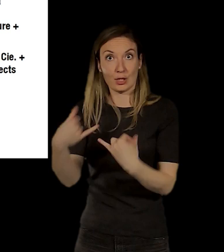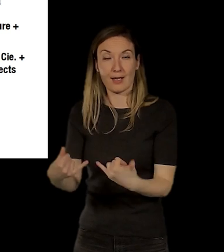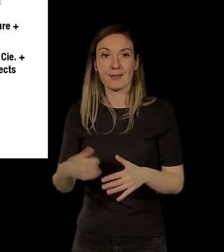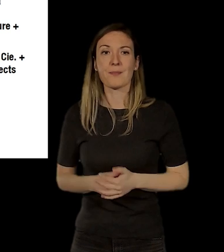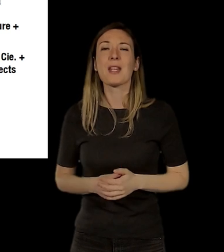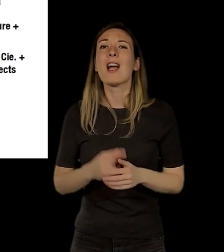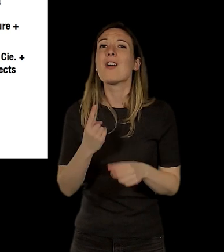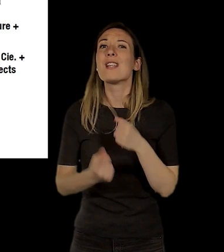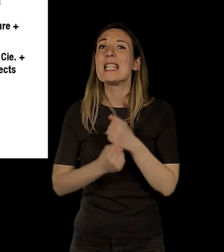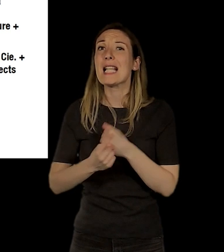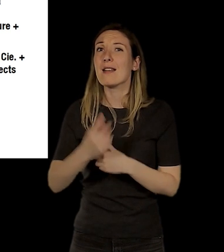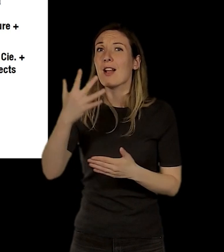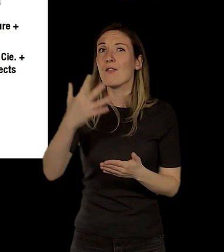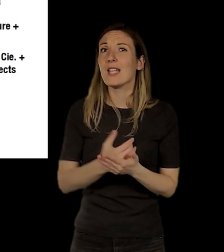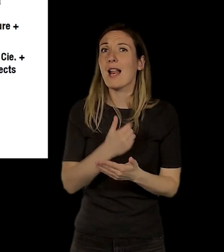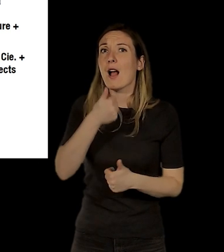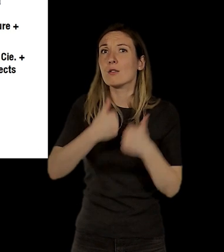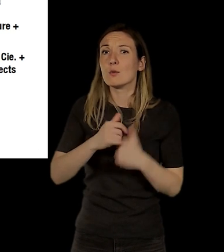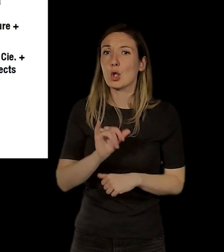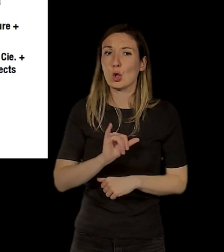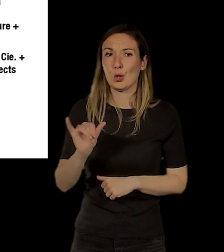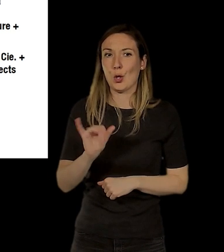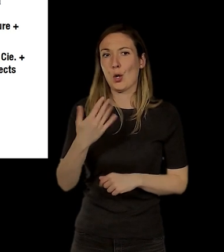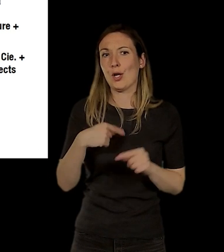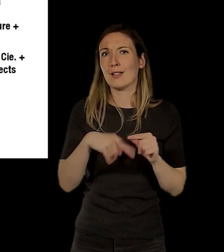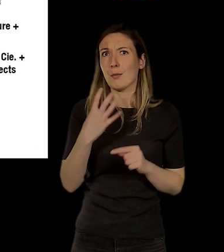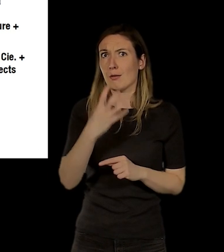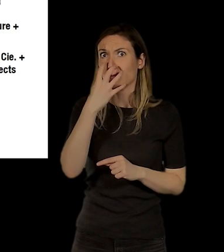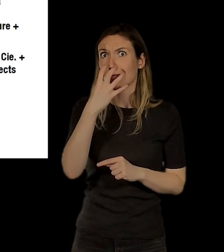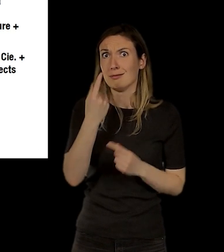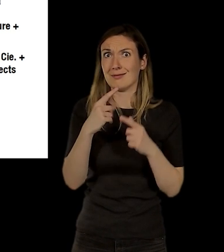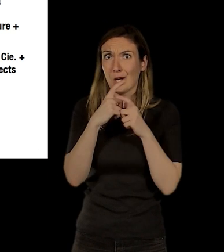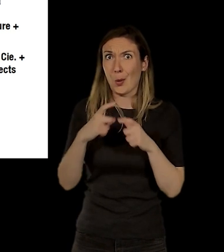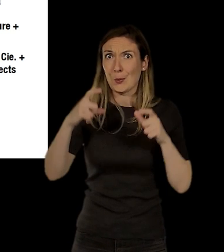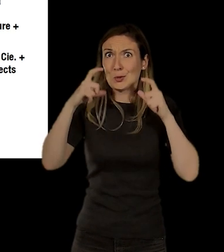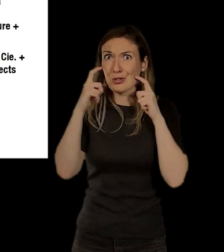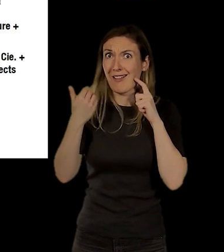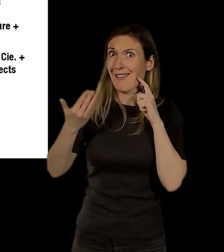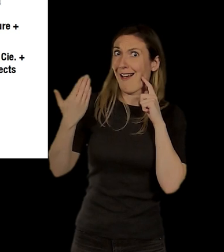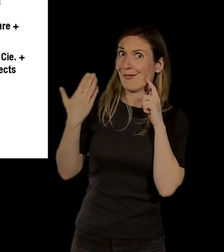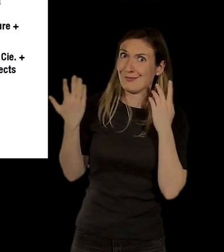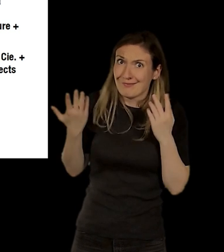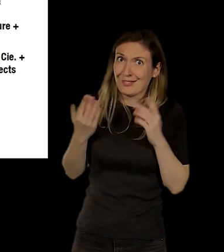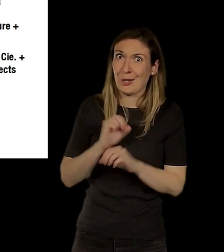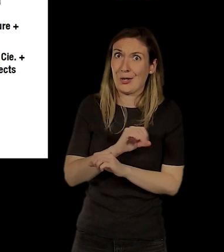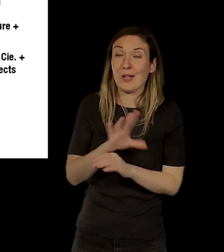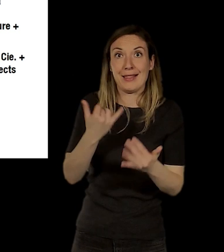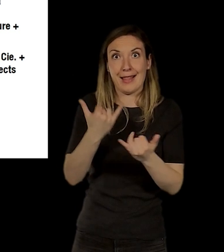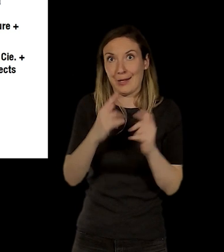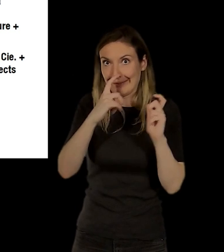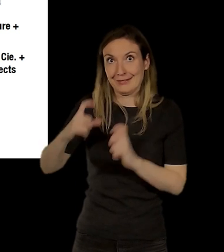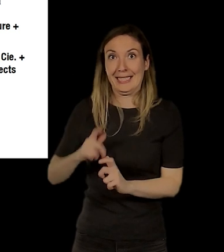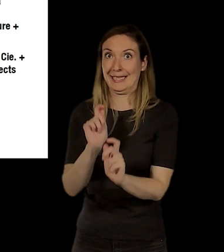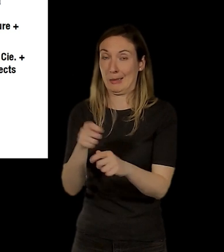tyhle ty fešáci, měli ty čumáčky, na kterých jsme dneska skoro zapomněli, a tak jsem rád, že to tam kolegové do